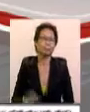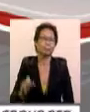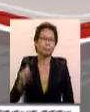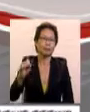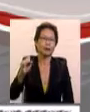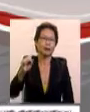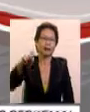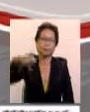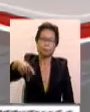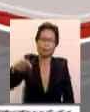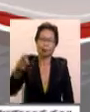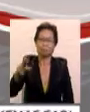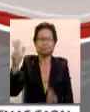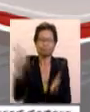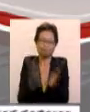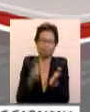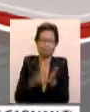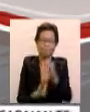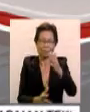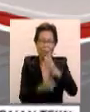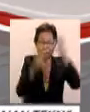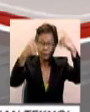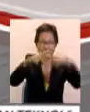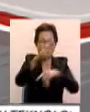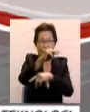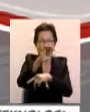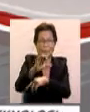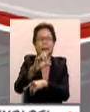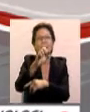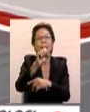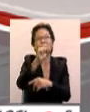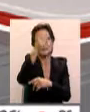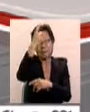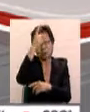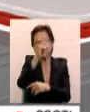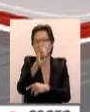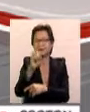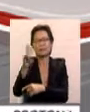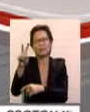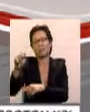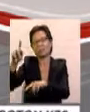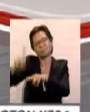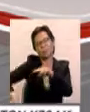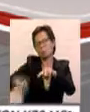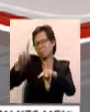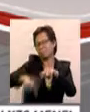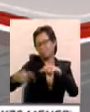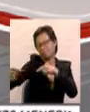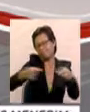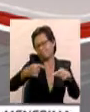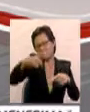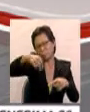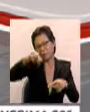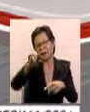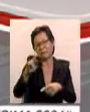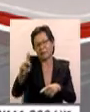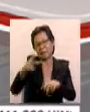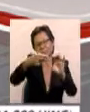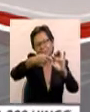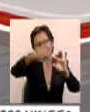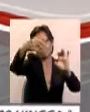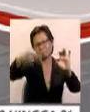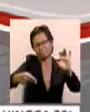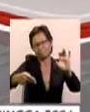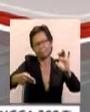Suruhanjaya Pilihan Raya SPR mengesahkan Naib Presiden MIC Dato' C. Sivaraj tidak layak bertanding pada Pilihan Raya Kecil PRK kawasan